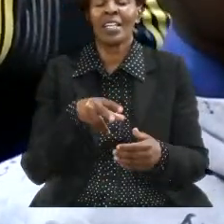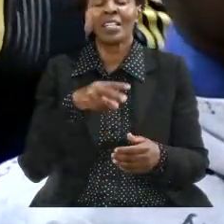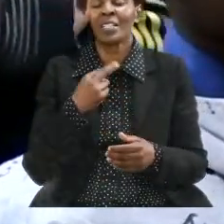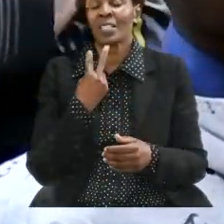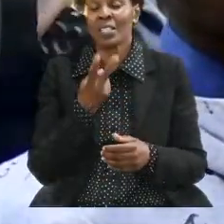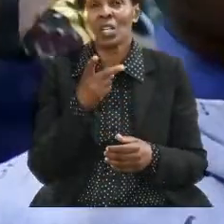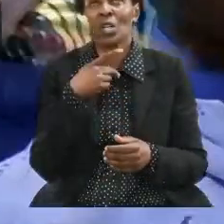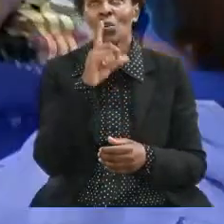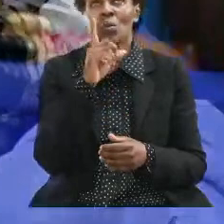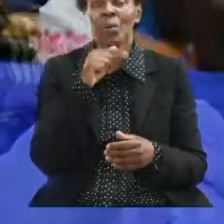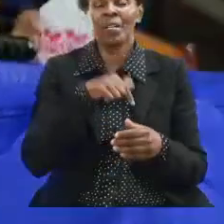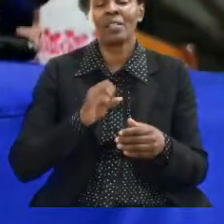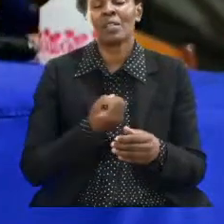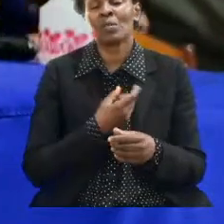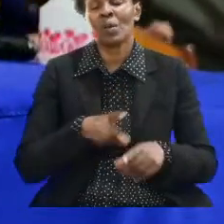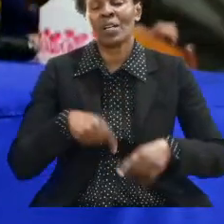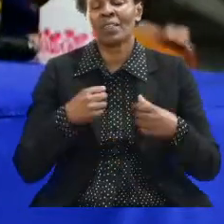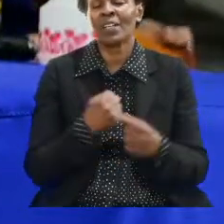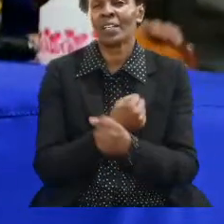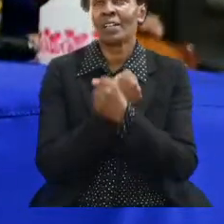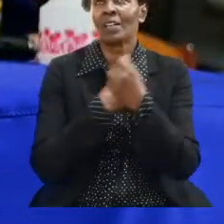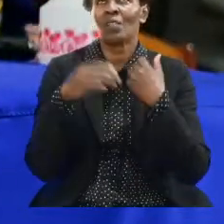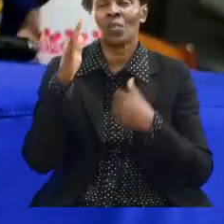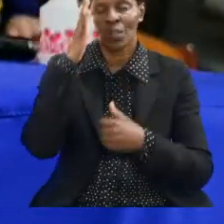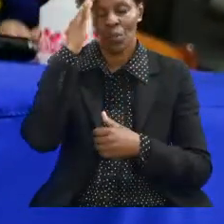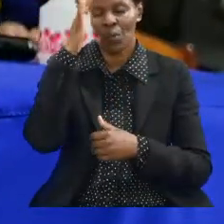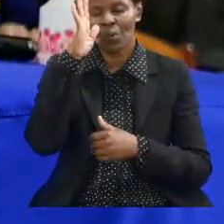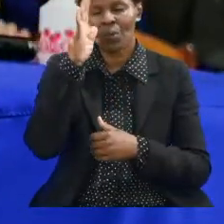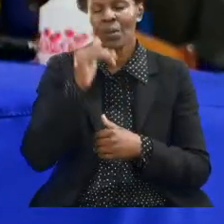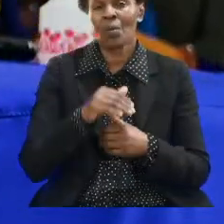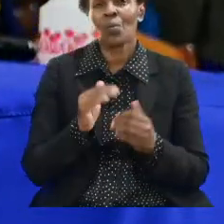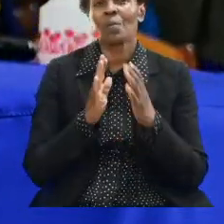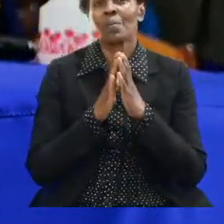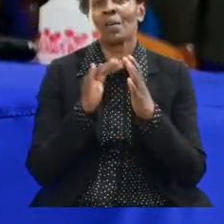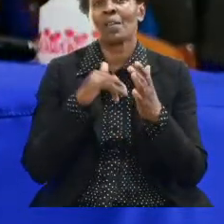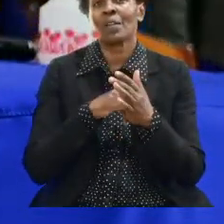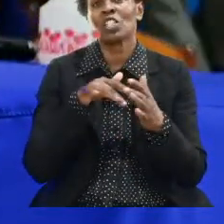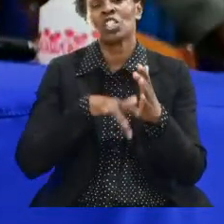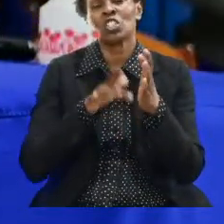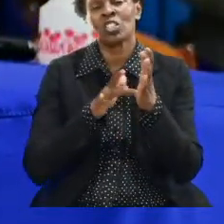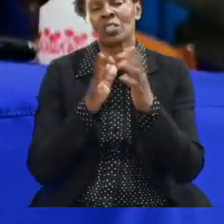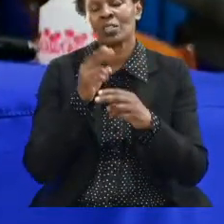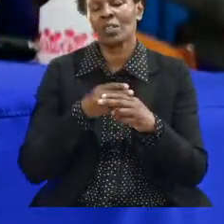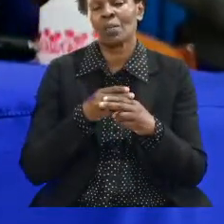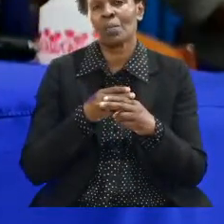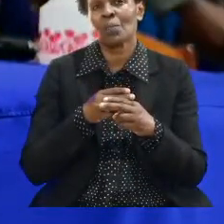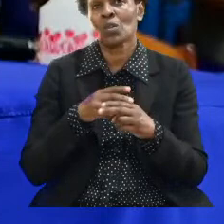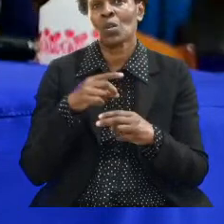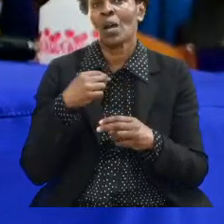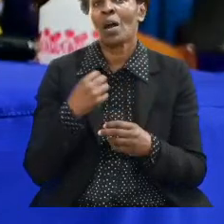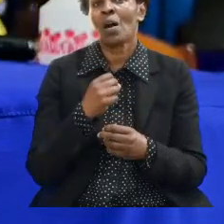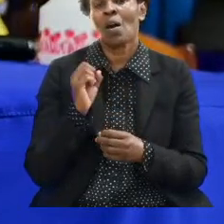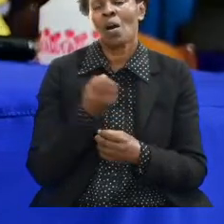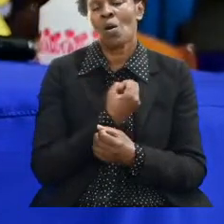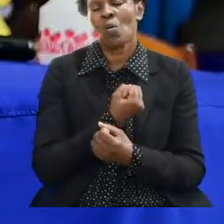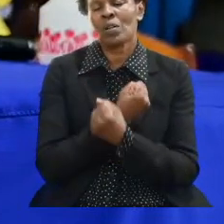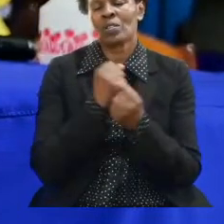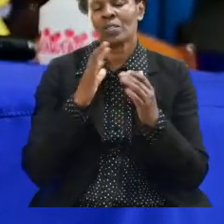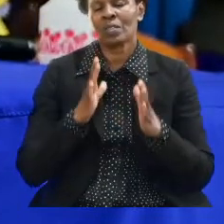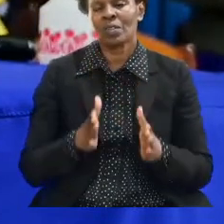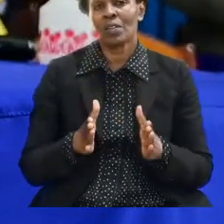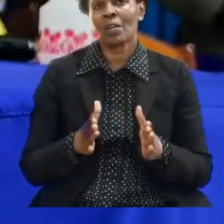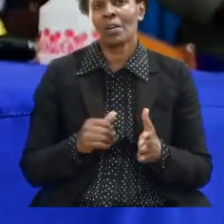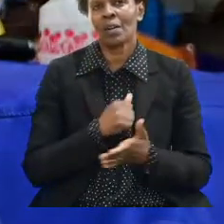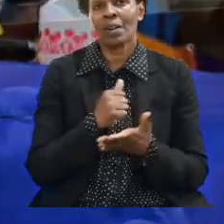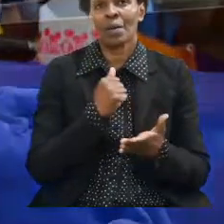mĩtũrĩre-inĩ itũ, makwende na makũmenye. Nĩndũ twahoya ũguo thĩinĩ wa rĩtwa rĩa Jesu, mwathani na mũhonokia